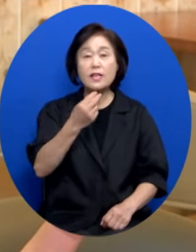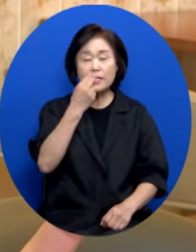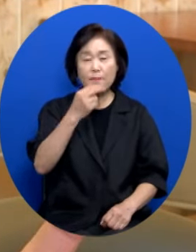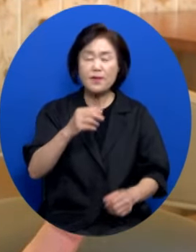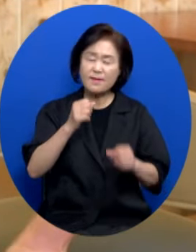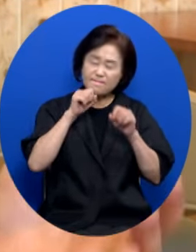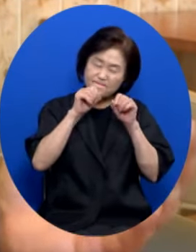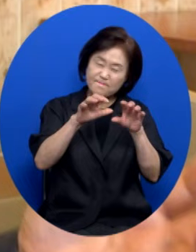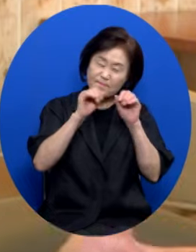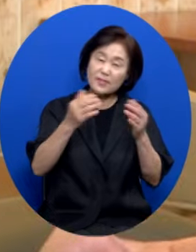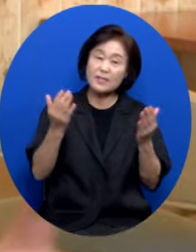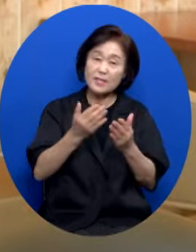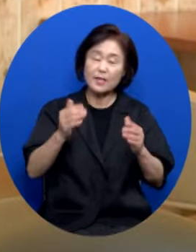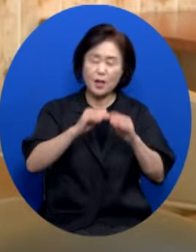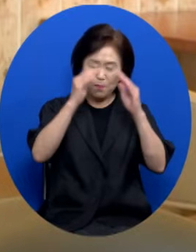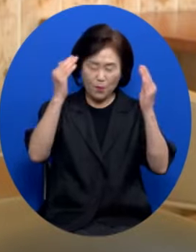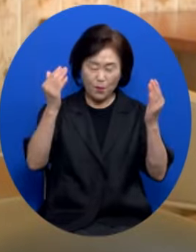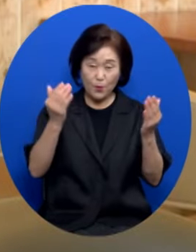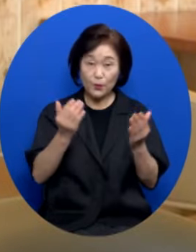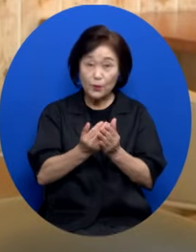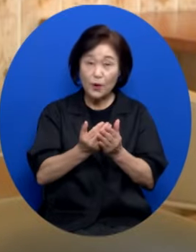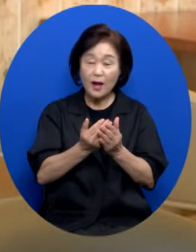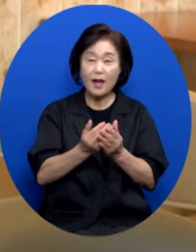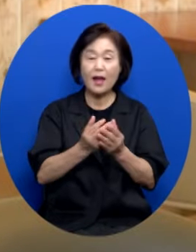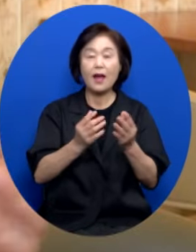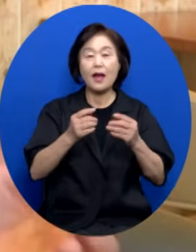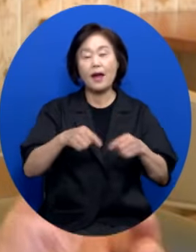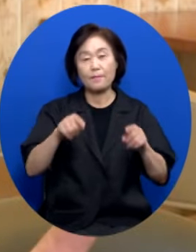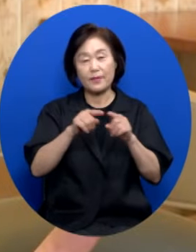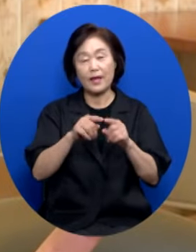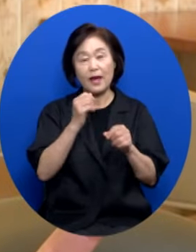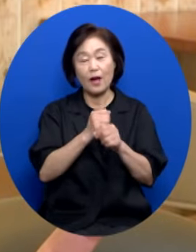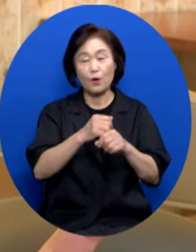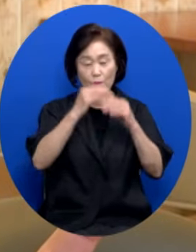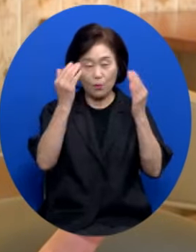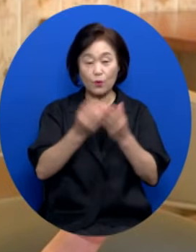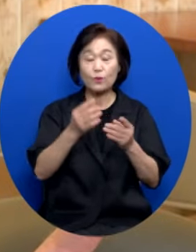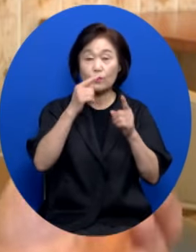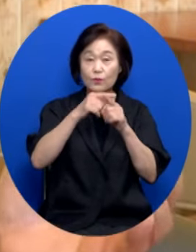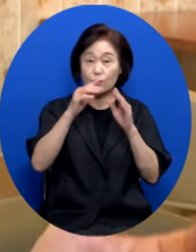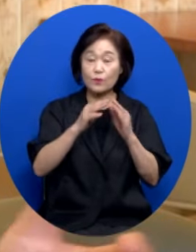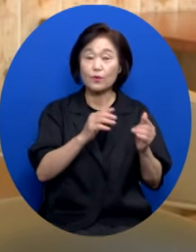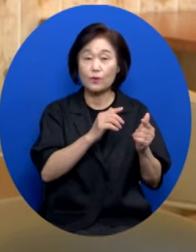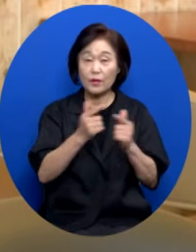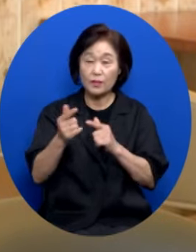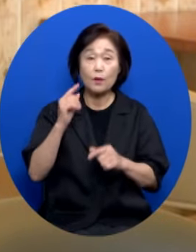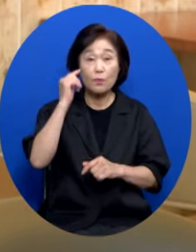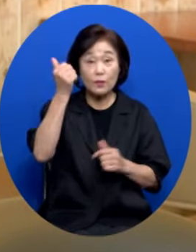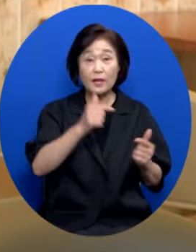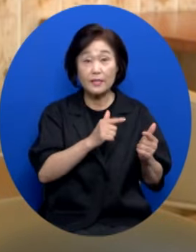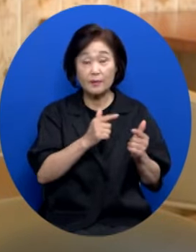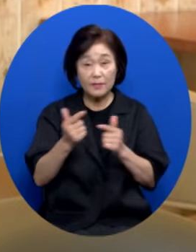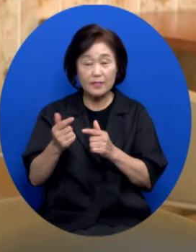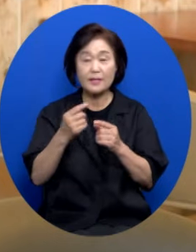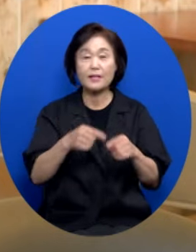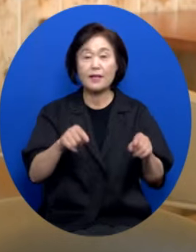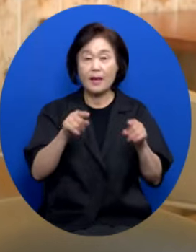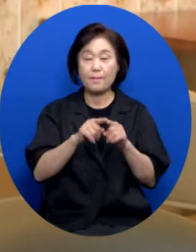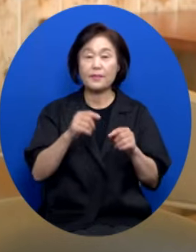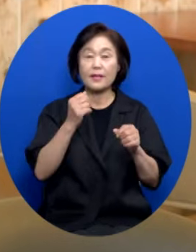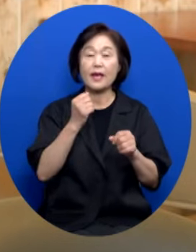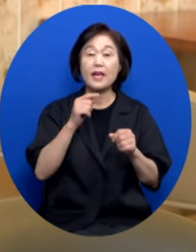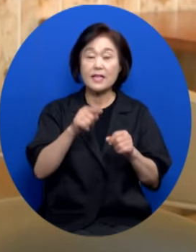일에 우리 모두가 다 함께하고 모든 교회 또 모든 목회자들이 함께하는